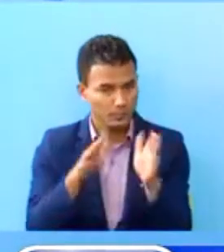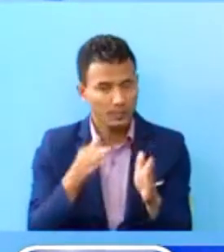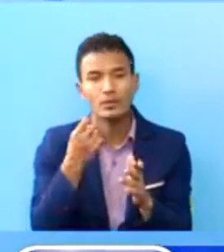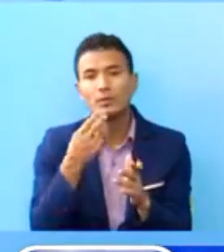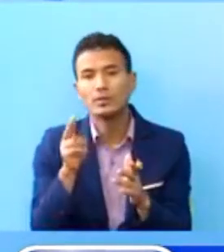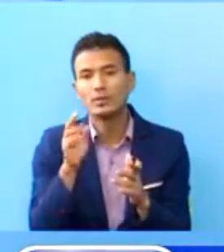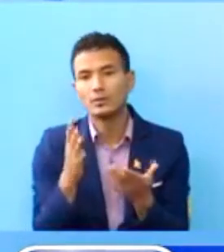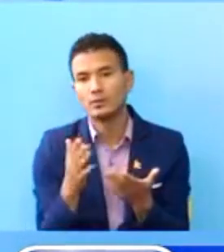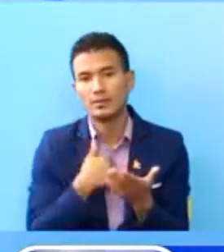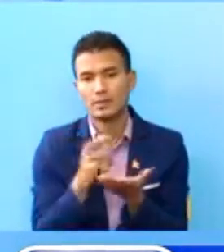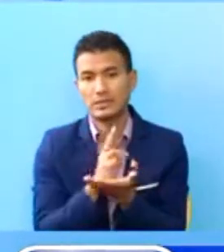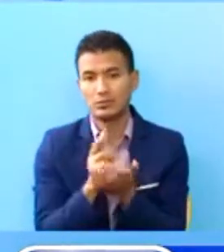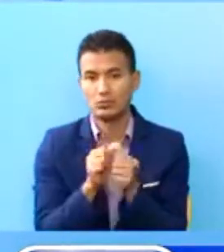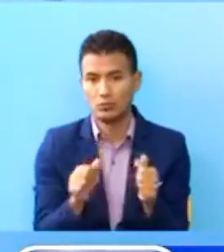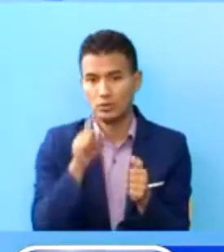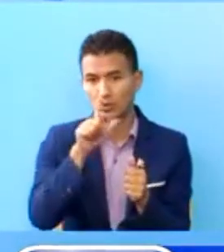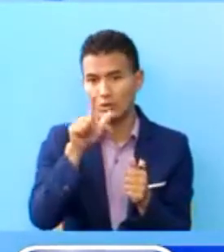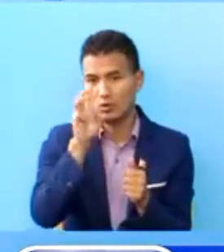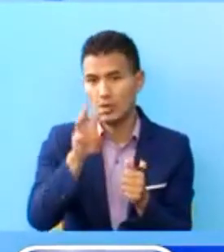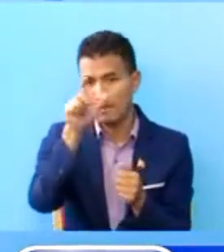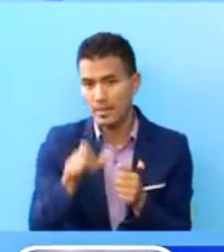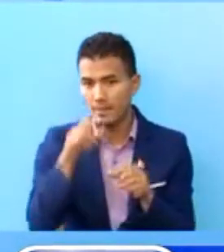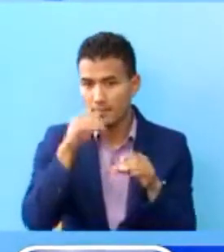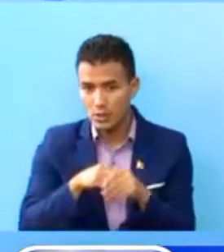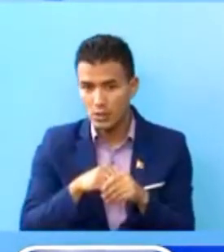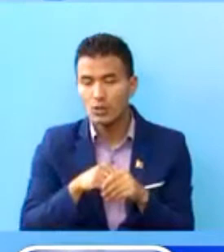आएका अहिलेसम्म हाम्रो रेकर्डमा भएका 17,000 व्यक्तिमध्ये